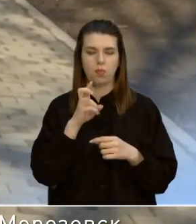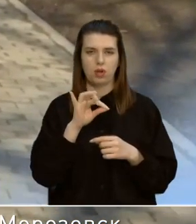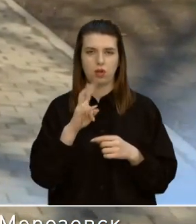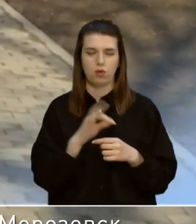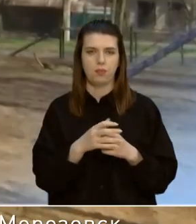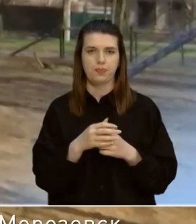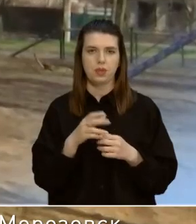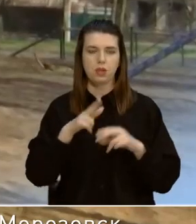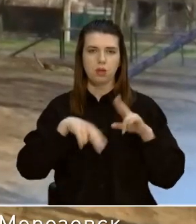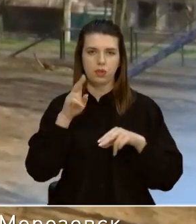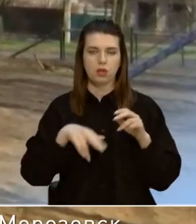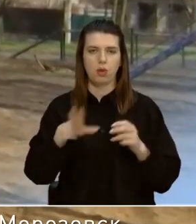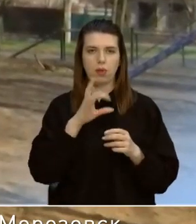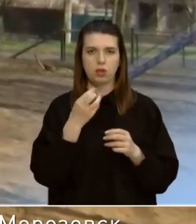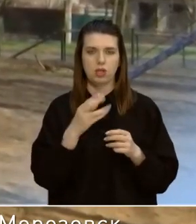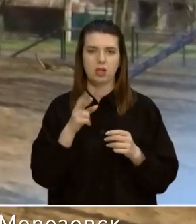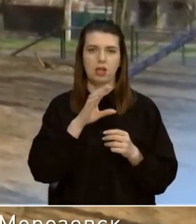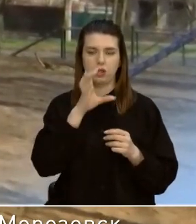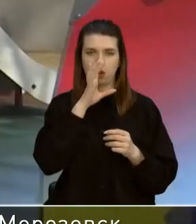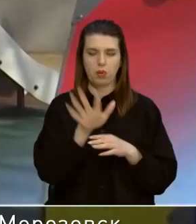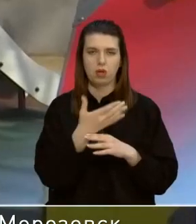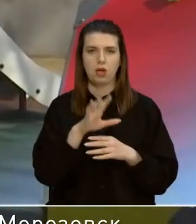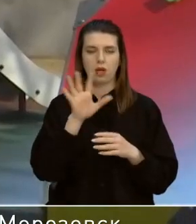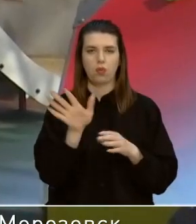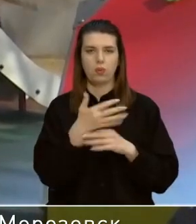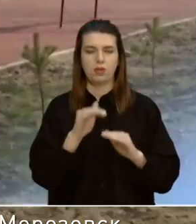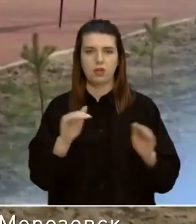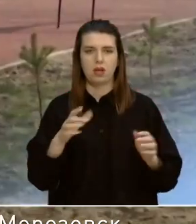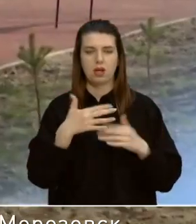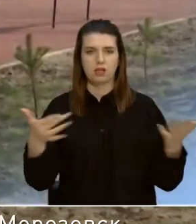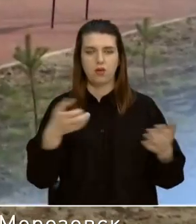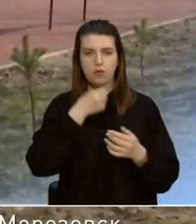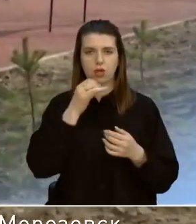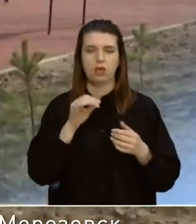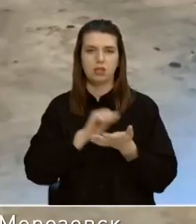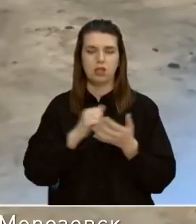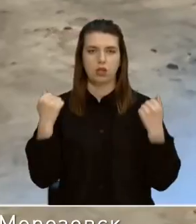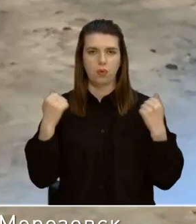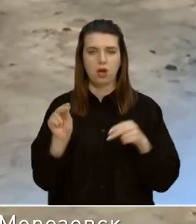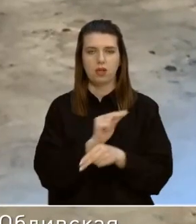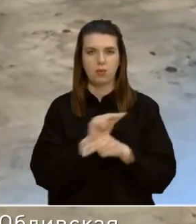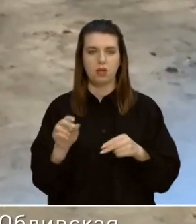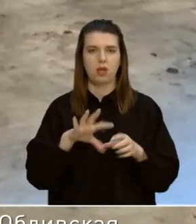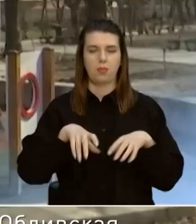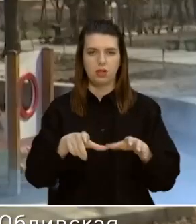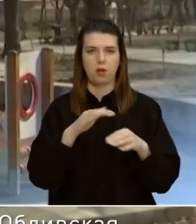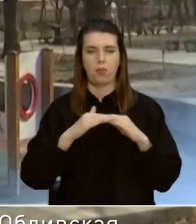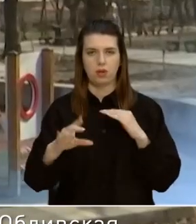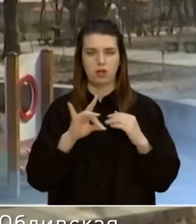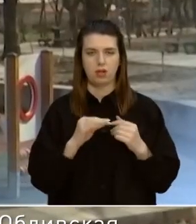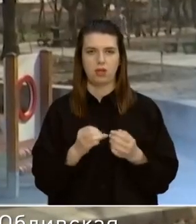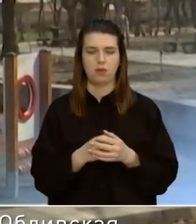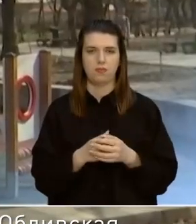по благоустройству построили площадки для выгула собак, прогулок детей разных возрастов, занятий спортом, отремонтировали плиточное